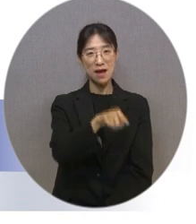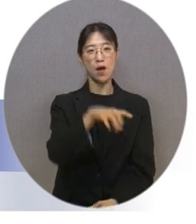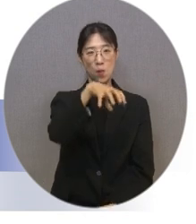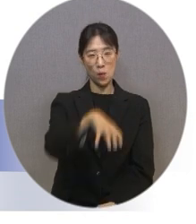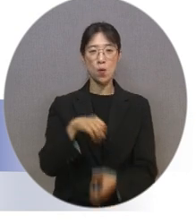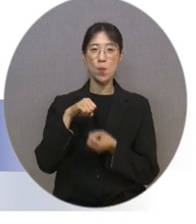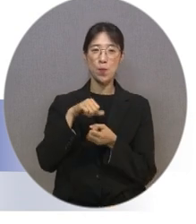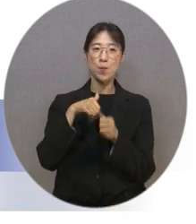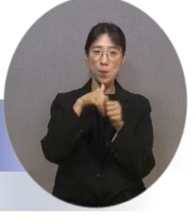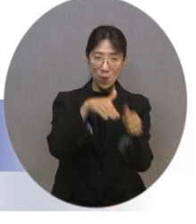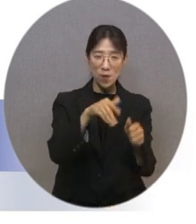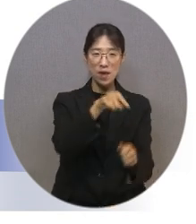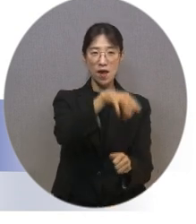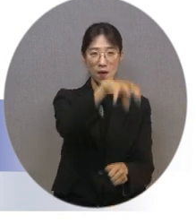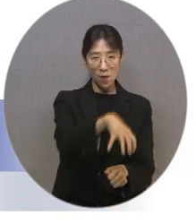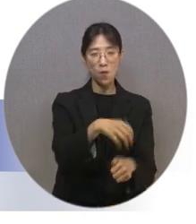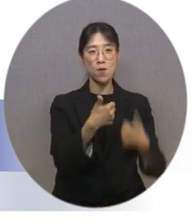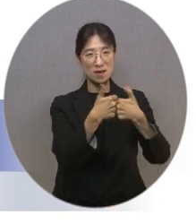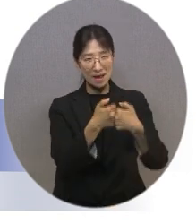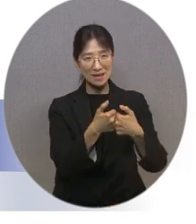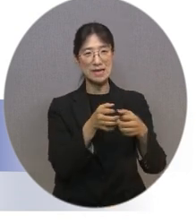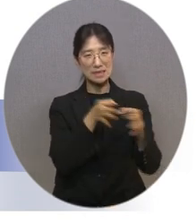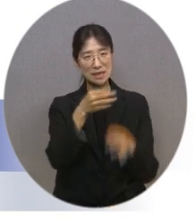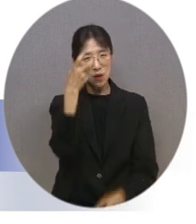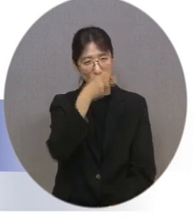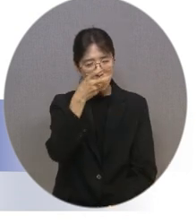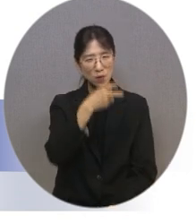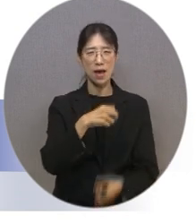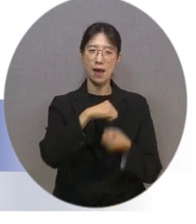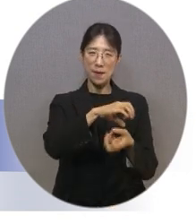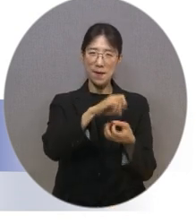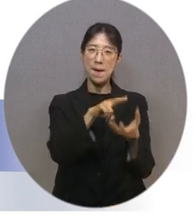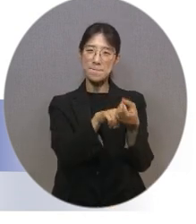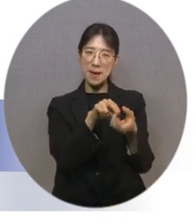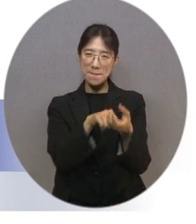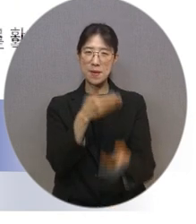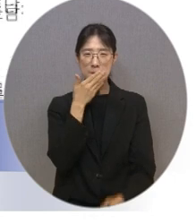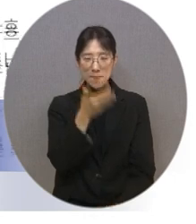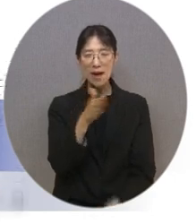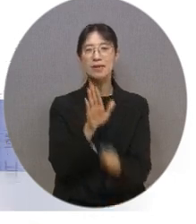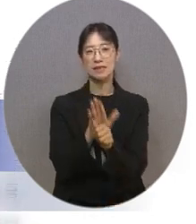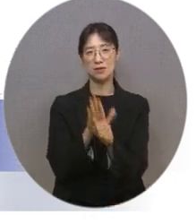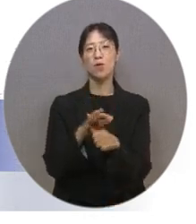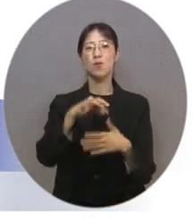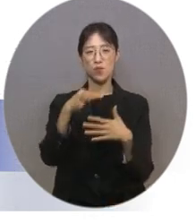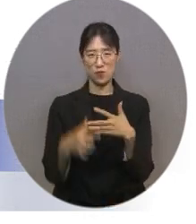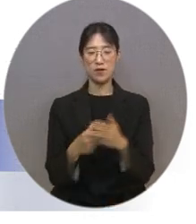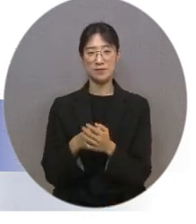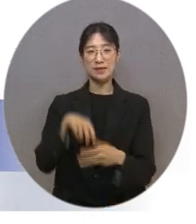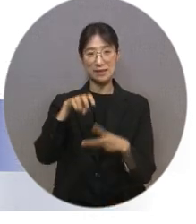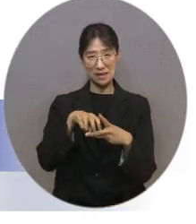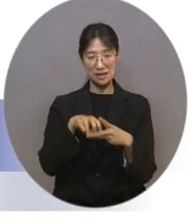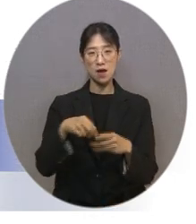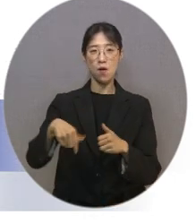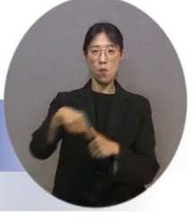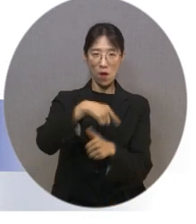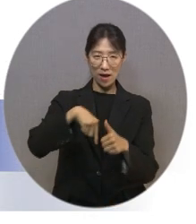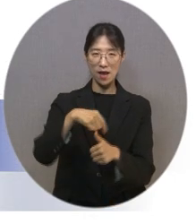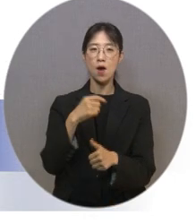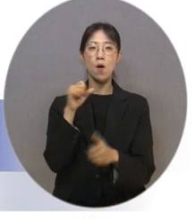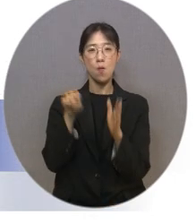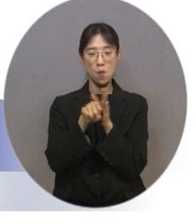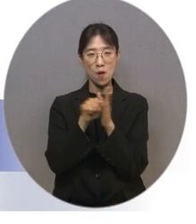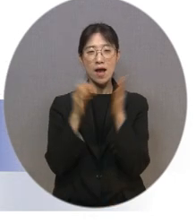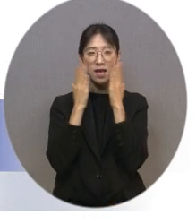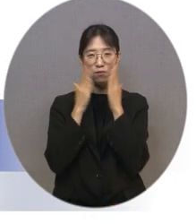상담과 시장 조사 등이 해외 팔로 확대를 지원하는 프로그램인데요 센터는 환경 화장품